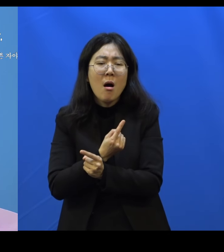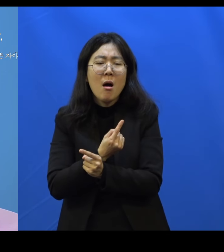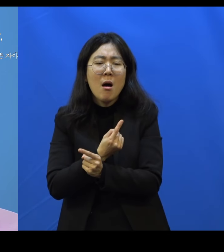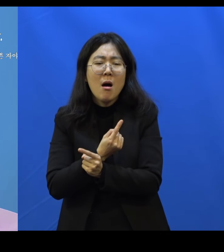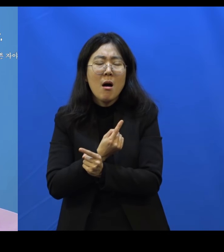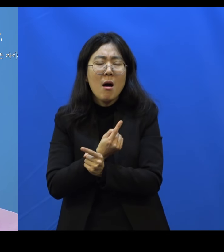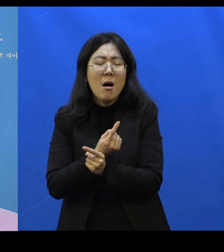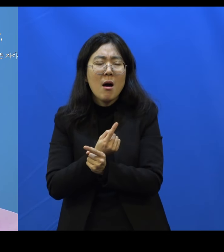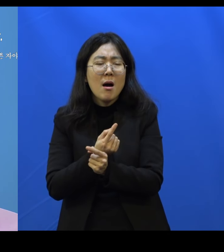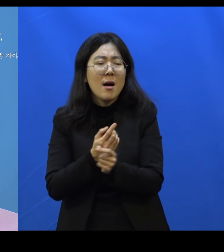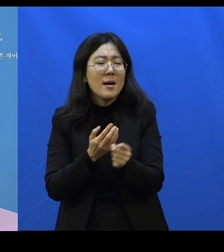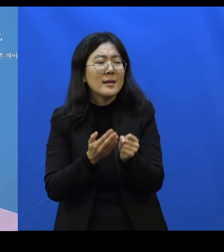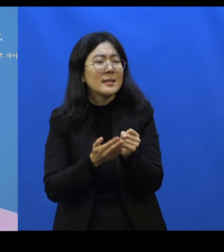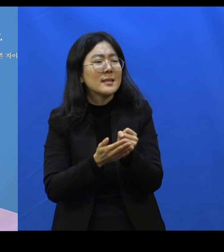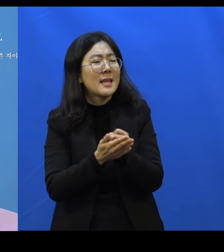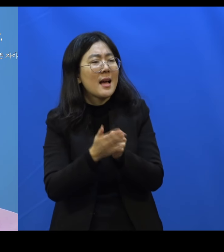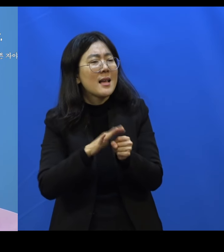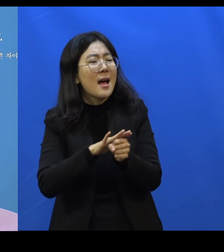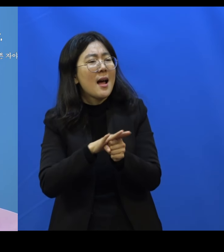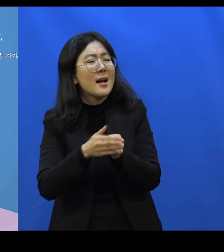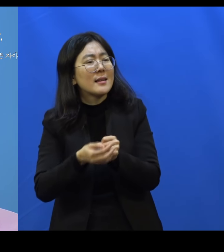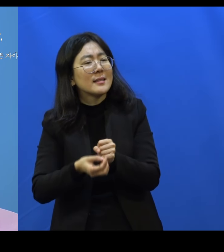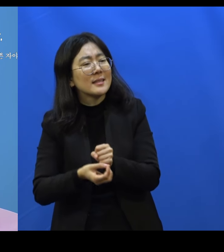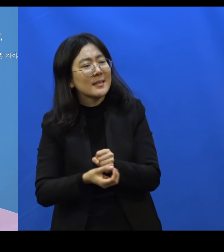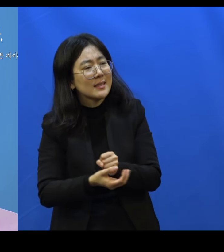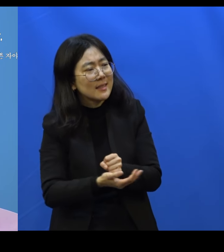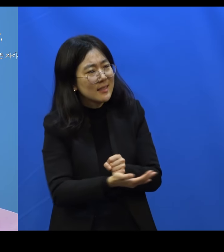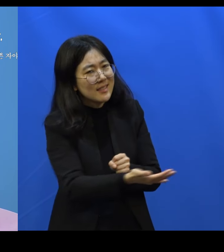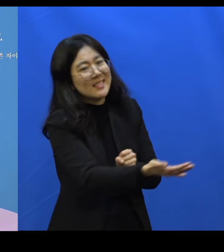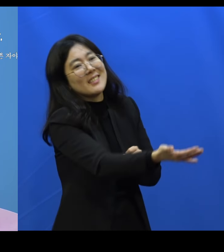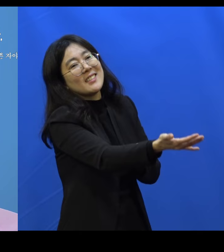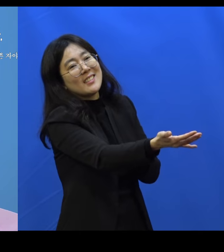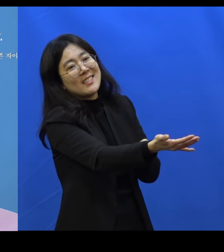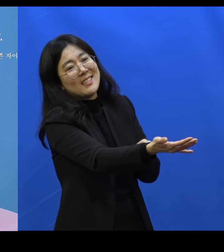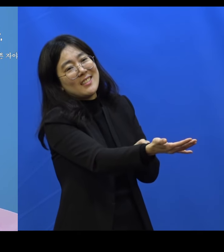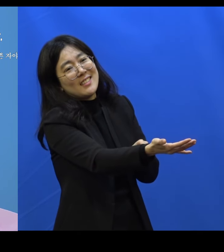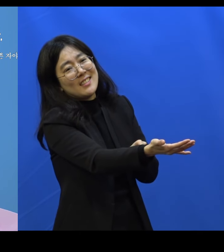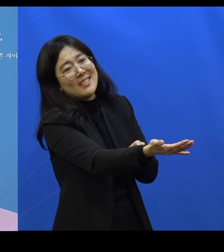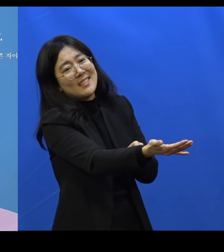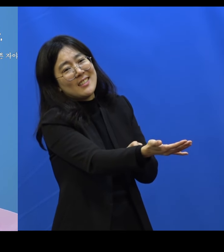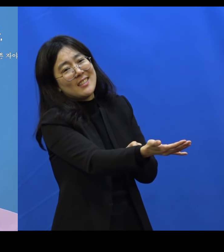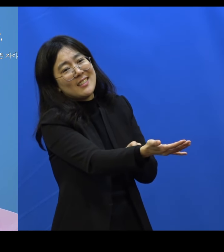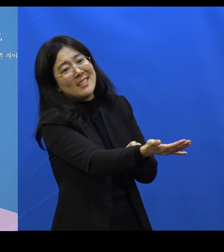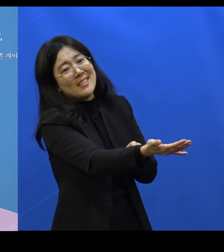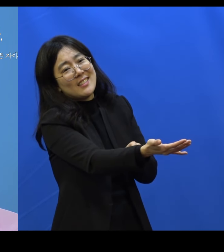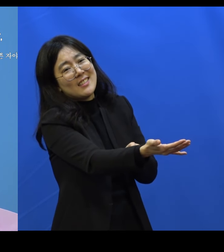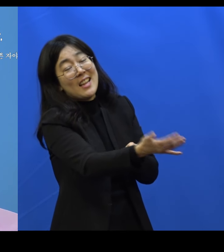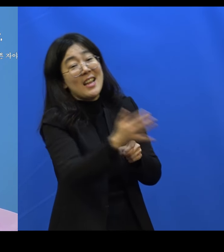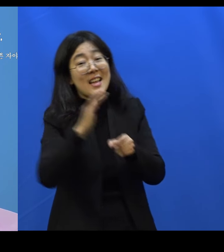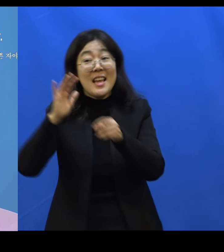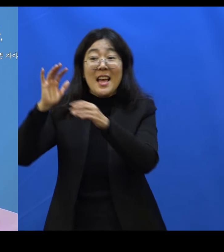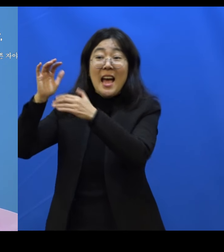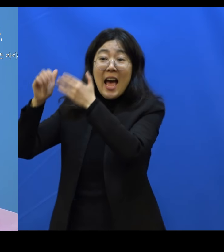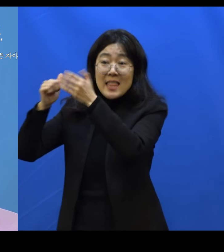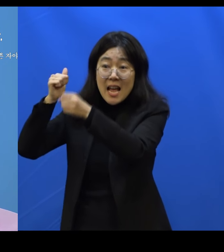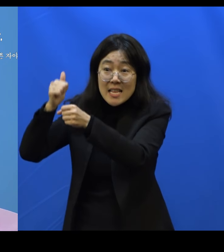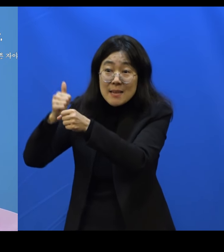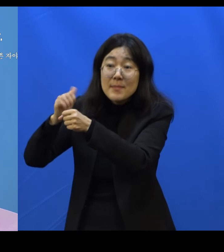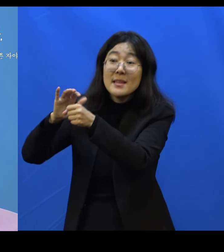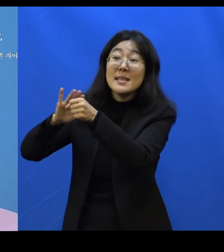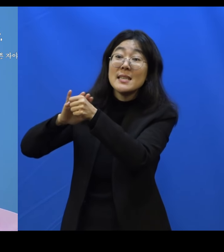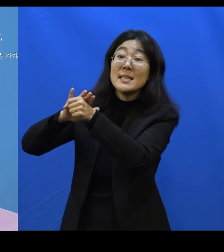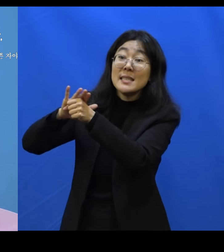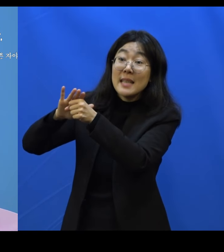우리가 사랑받는 존재로만 계속 머물러 있어서는 안 된다는 거예요. 우리가 하나님을 사랑하는 존재로 바뀌어야 된다.